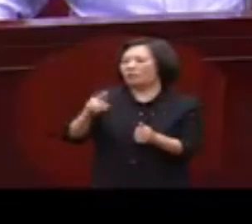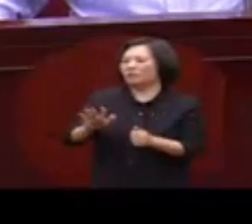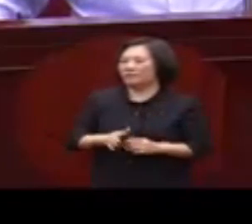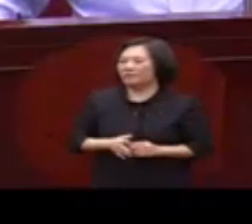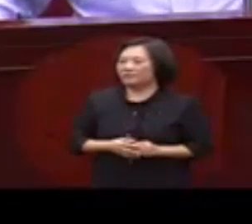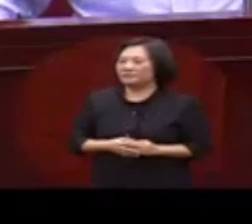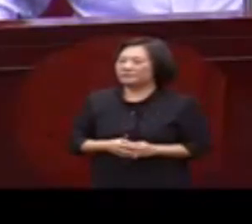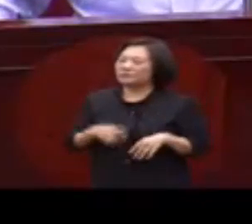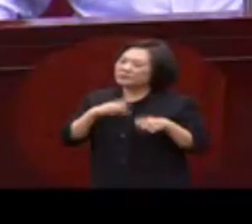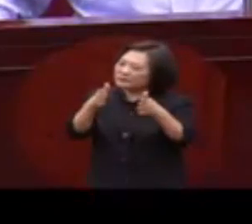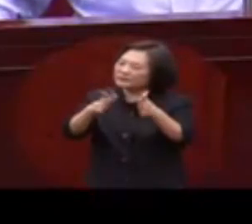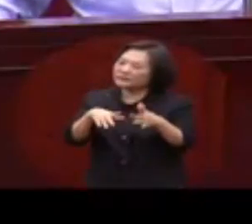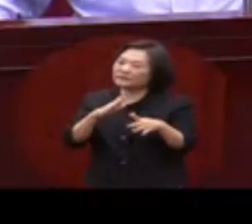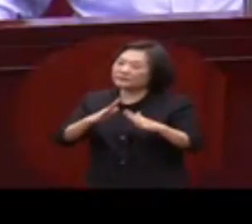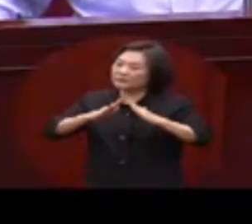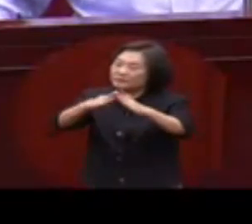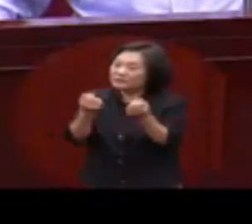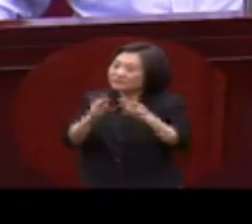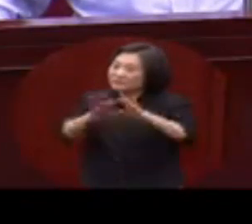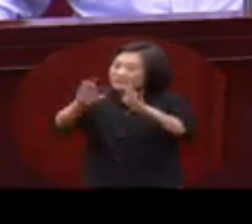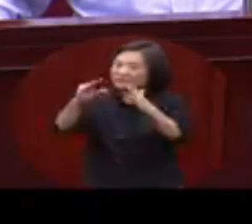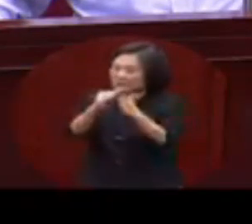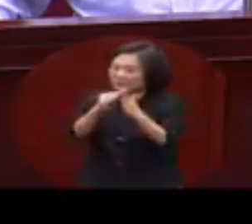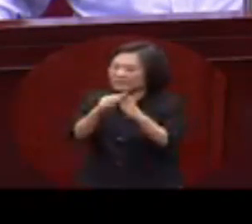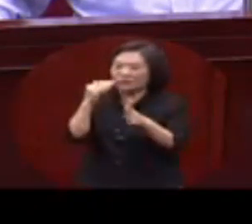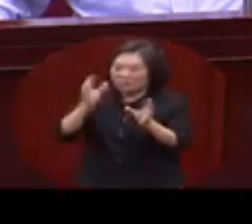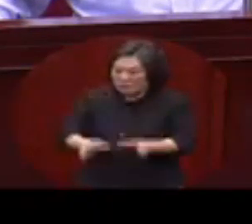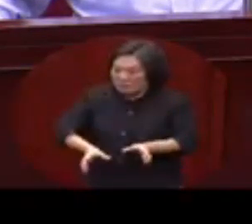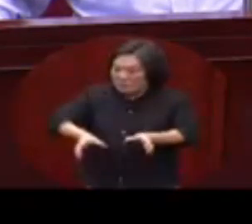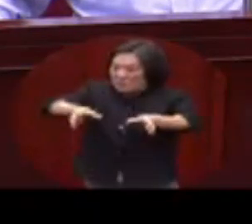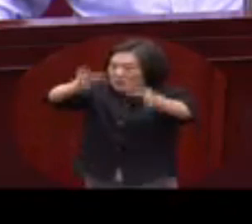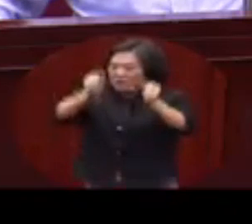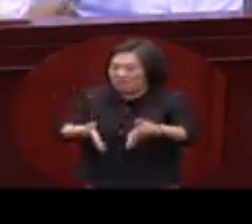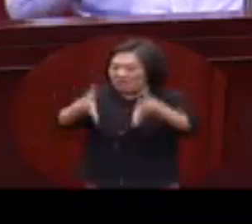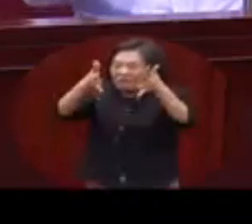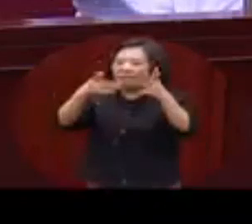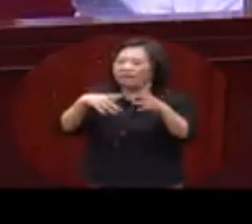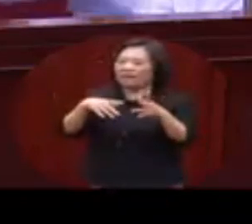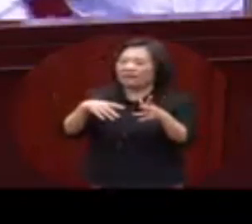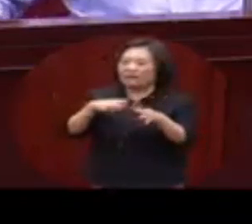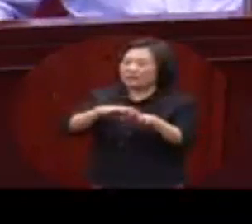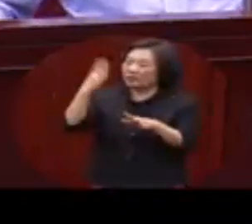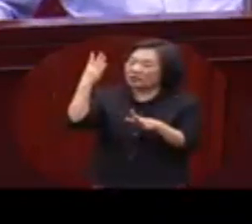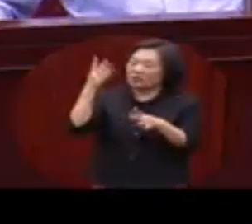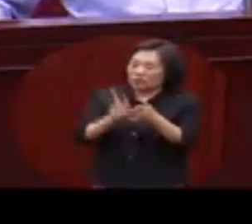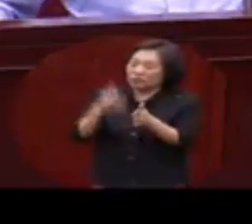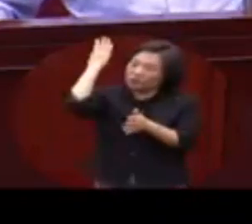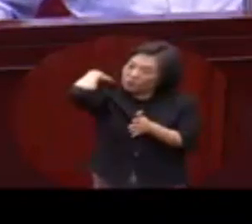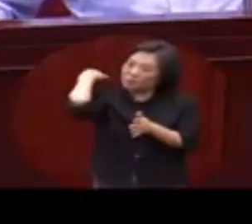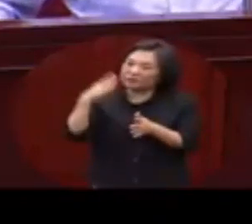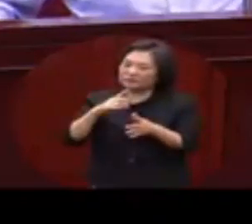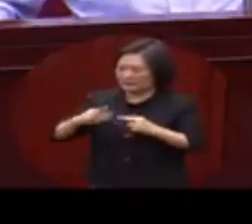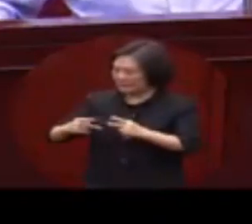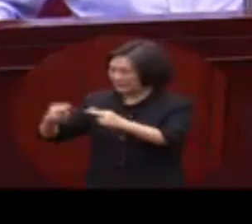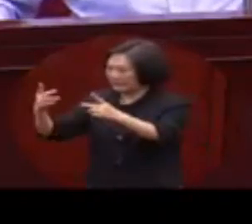们目前有要求这个都发局针对双子星在盖的过程当中整个后站的都市计划要一次规划，而且